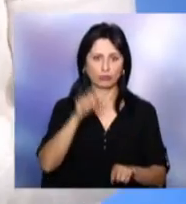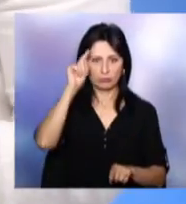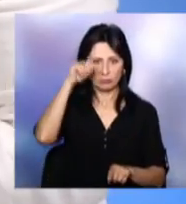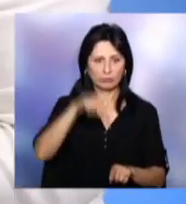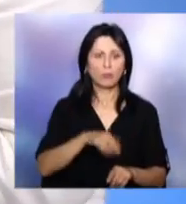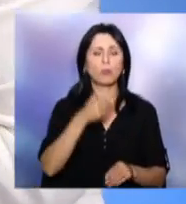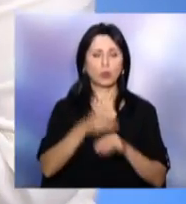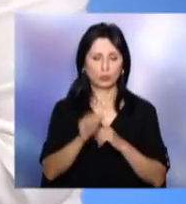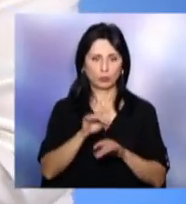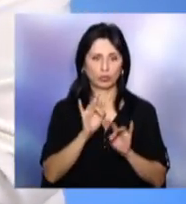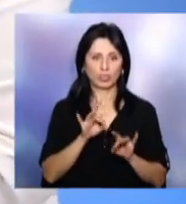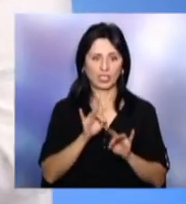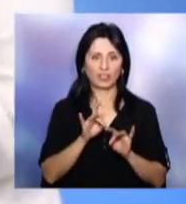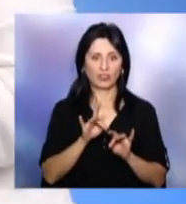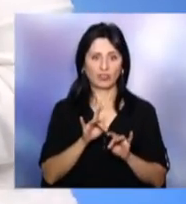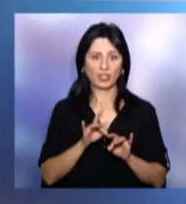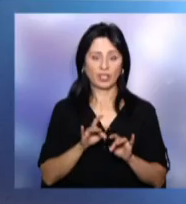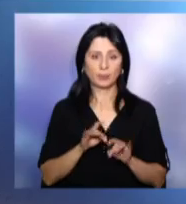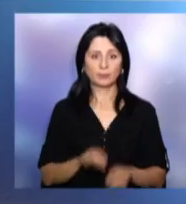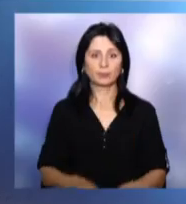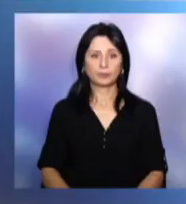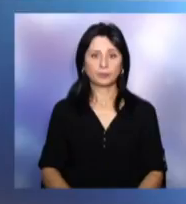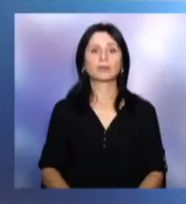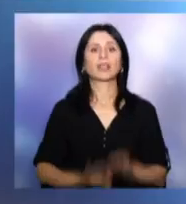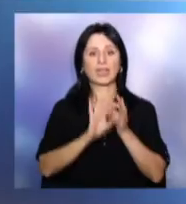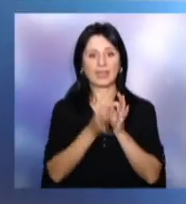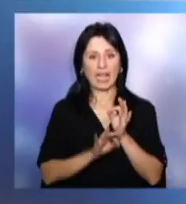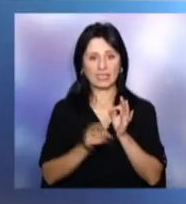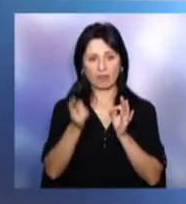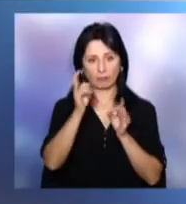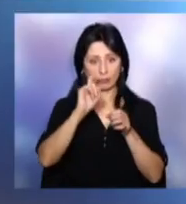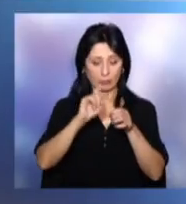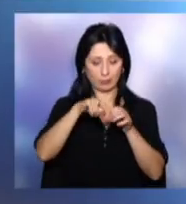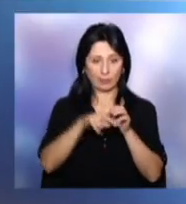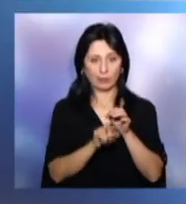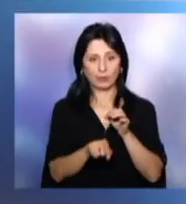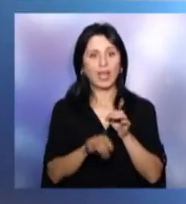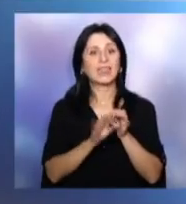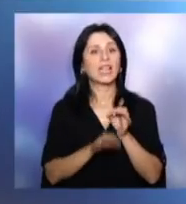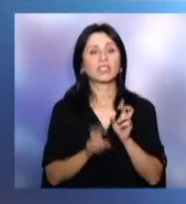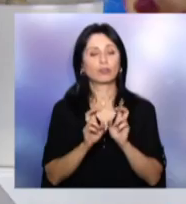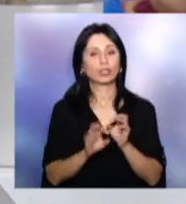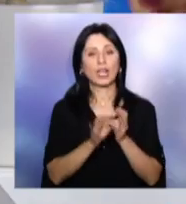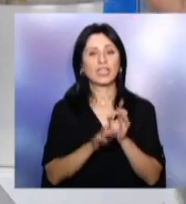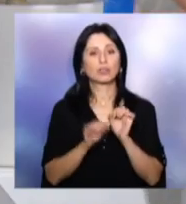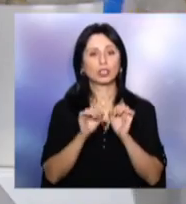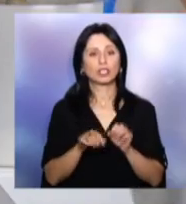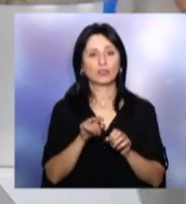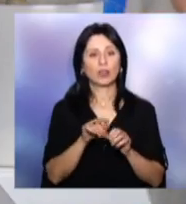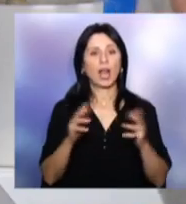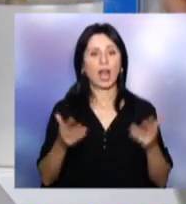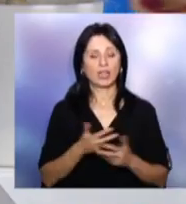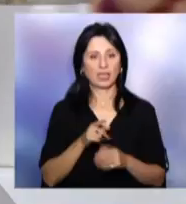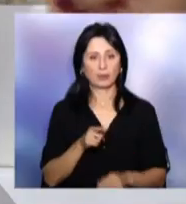ვახშამს მივიღებთ ღამე გვიან. აი ნაწლავში და ახლა ნაწლავში გადავიდეთ. ნაწლავში რა შეიძლება მოხდეს? ნაწლავში შეიძლება მოხდეს